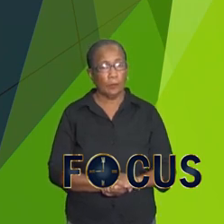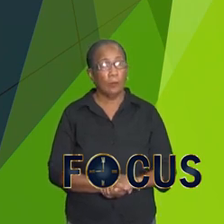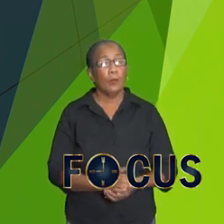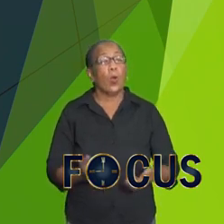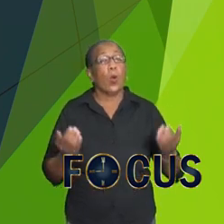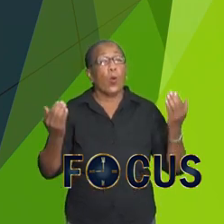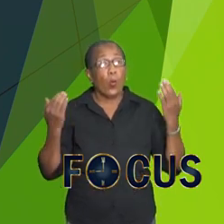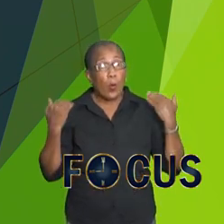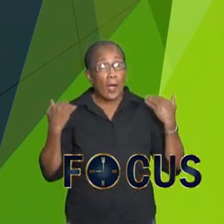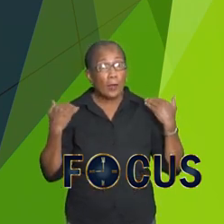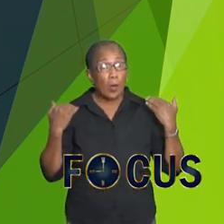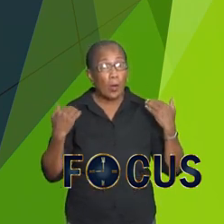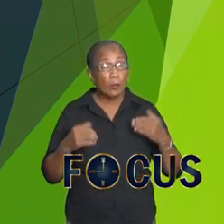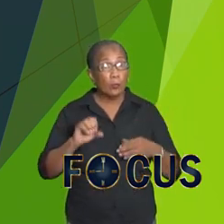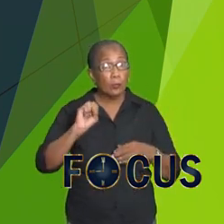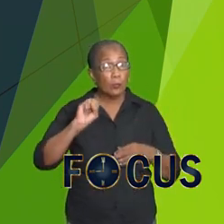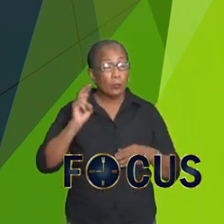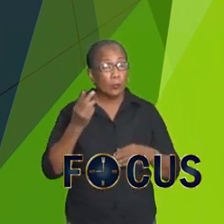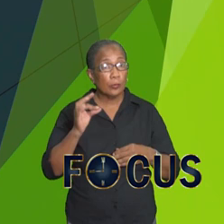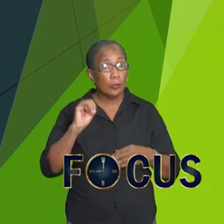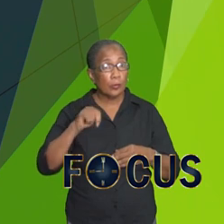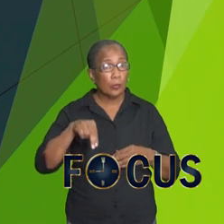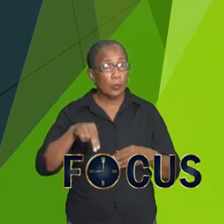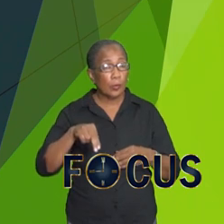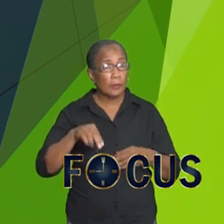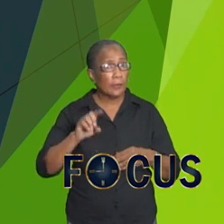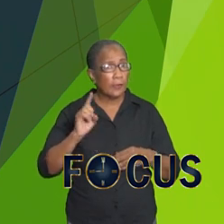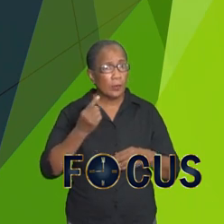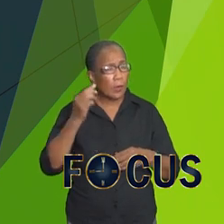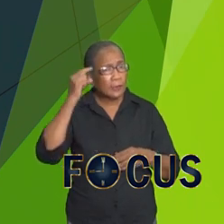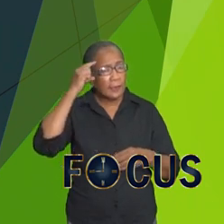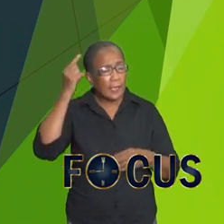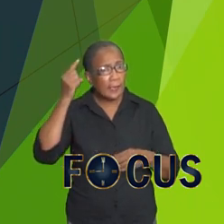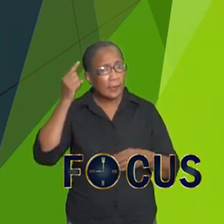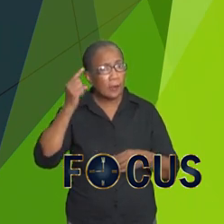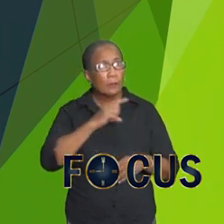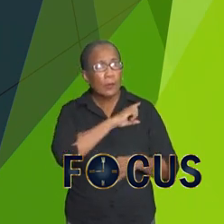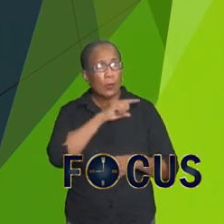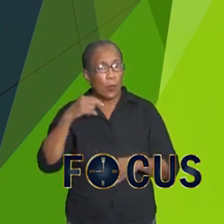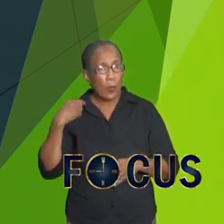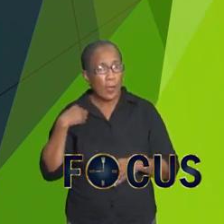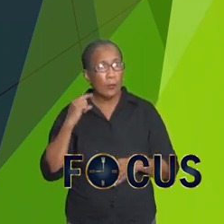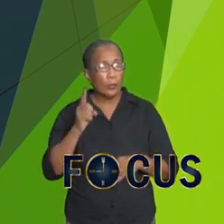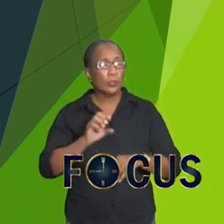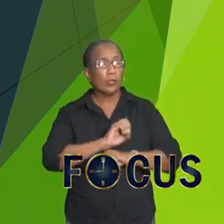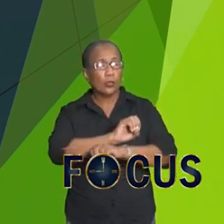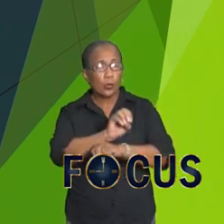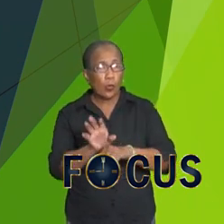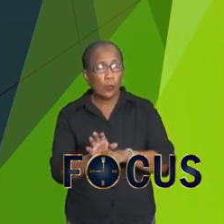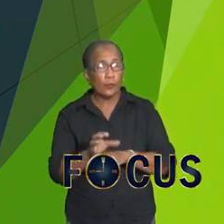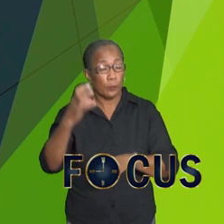waarom Surifond? Het is niet zozeer om te bedenken van we gaan het COVID-probleem ermee oplossen.